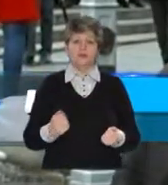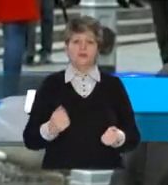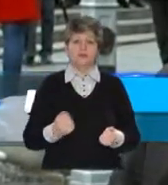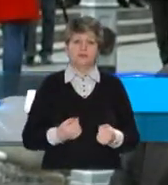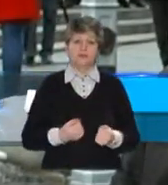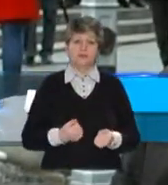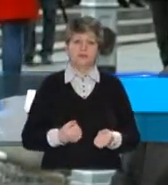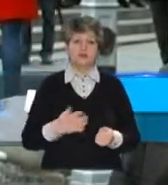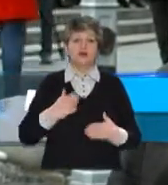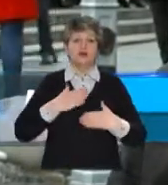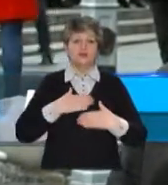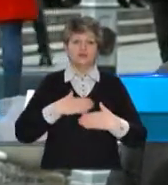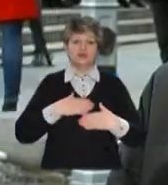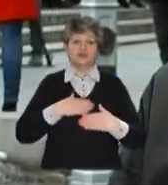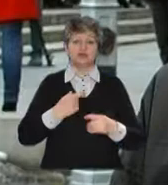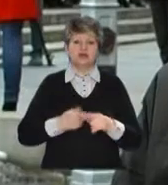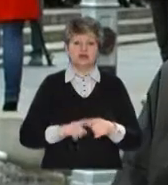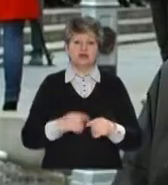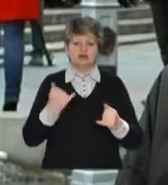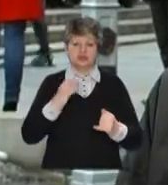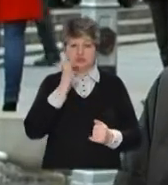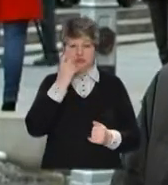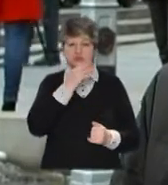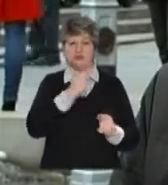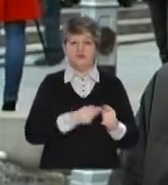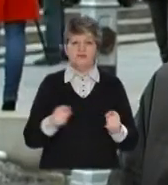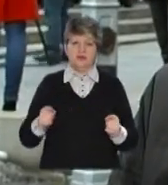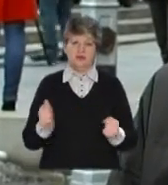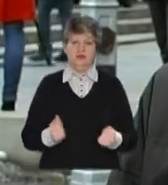у разі обрання яке хочеться від нашого наступу